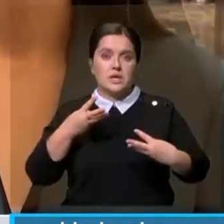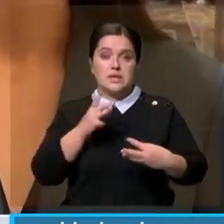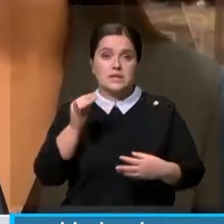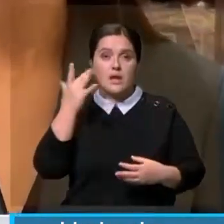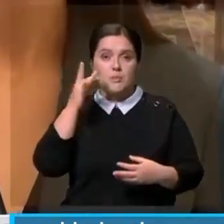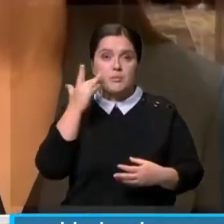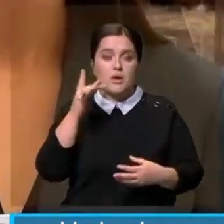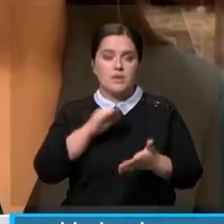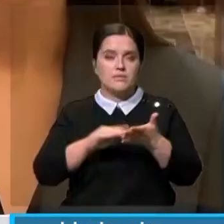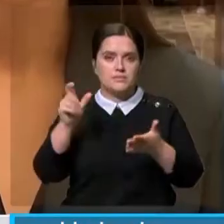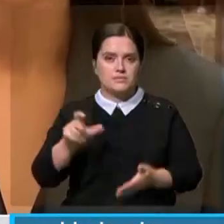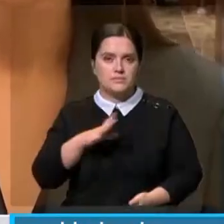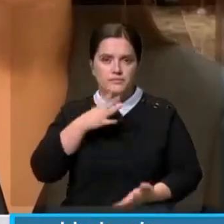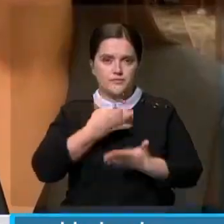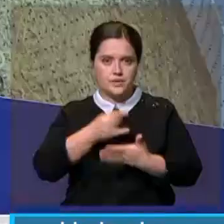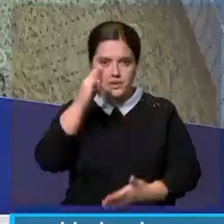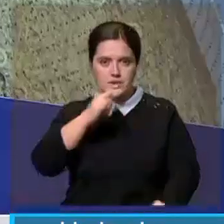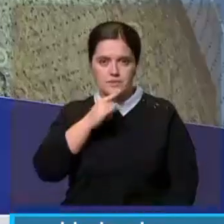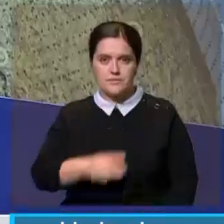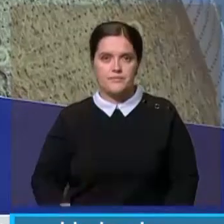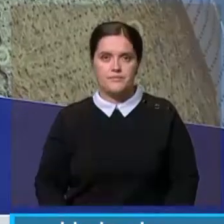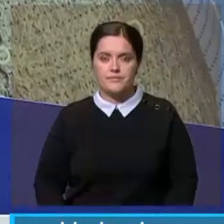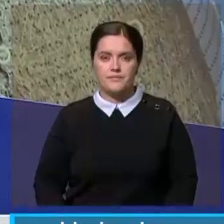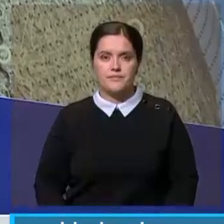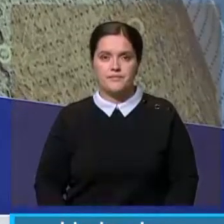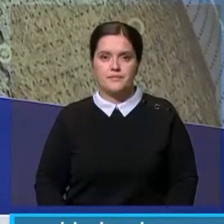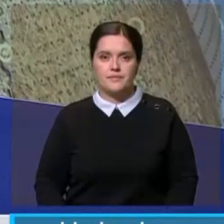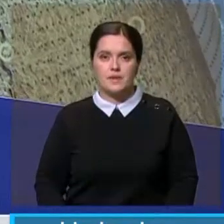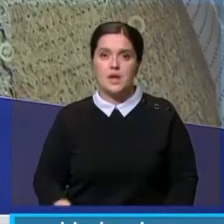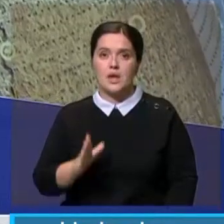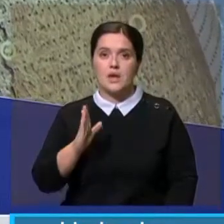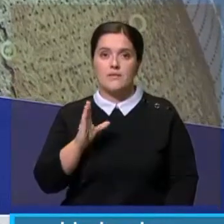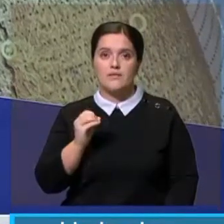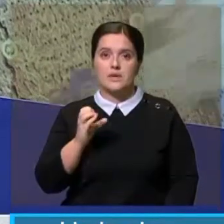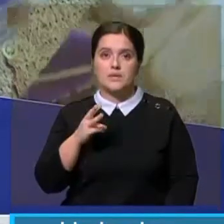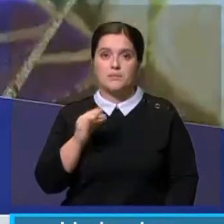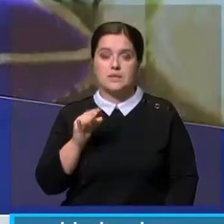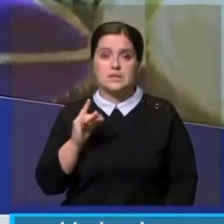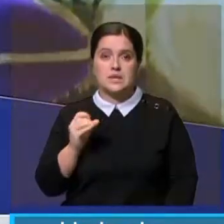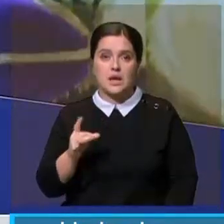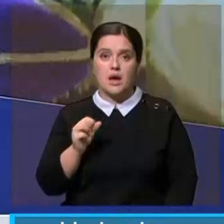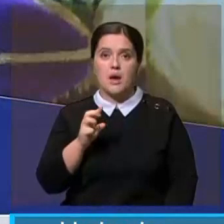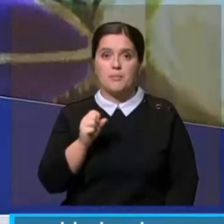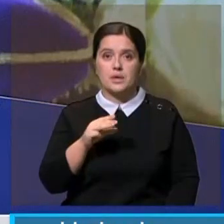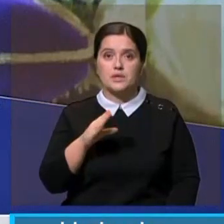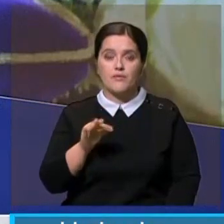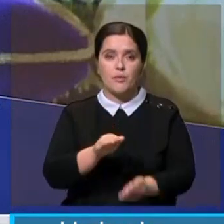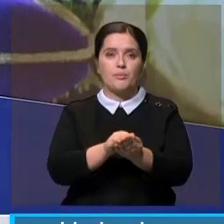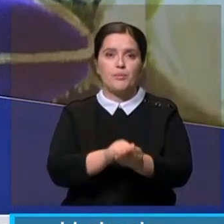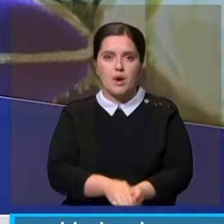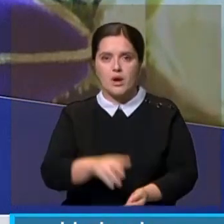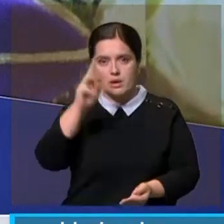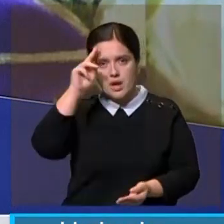моя коллега Динара Жанбатырова. Но мы продолжим. В Вестминстерском аббатстве проходят похороны